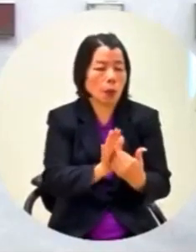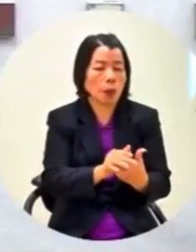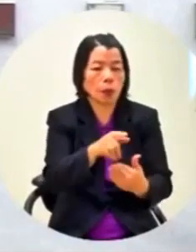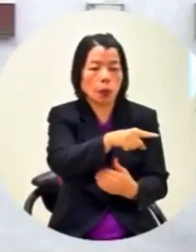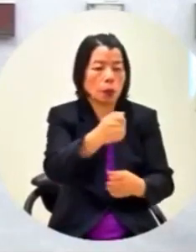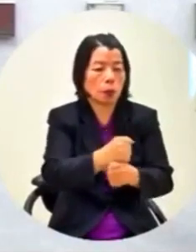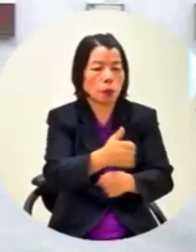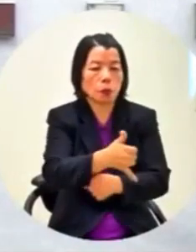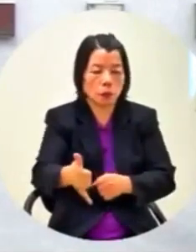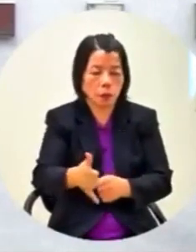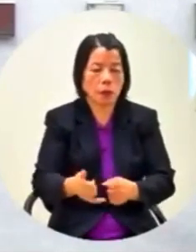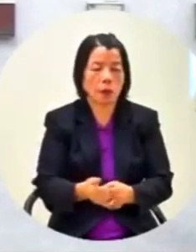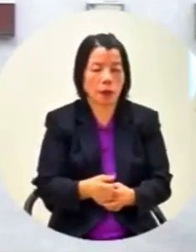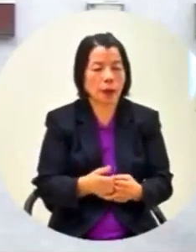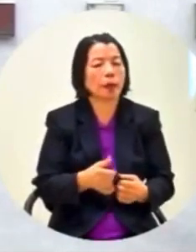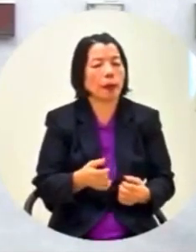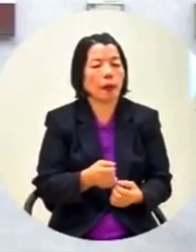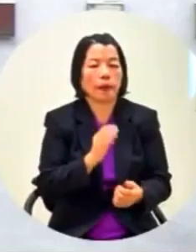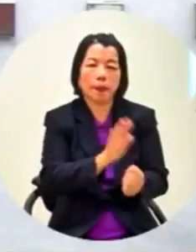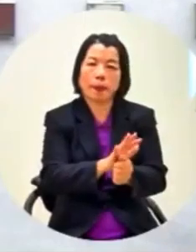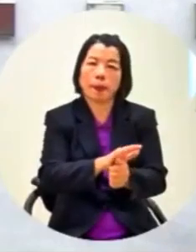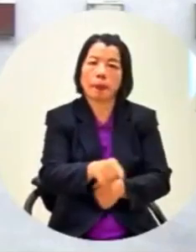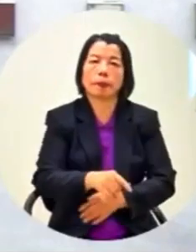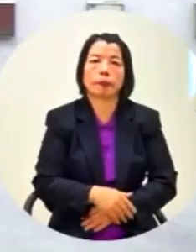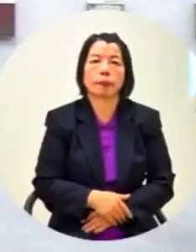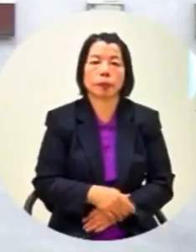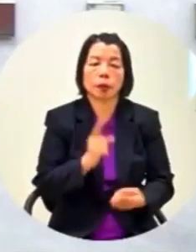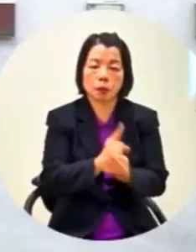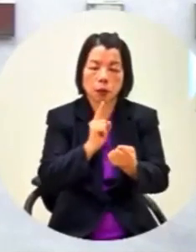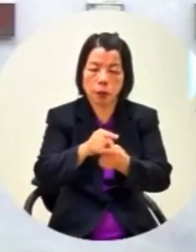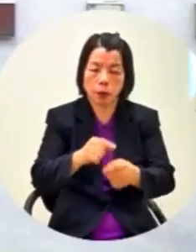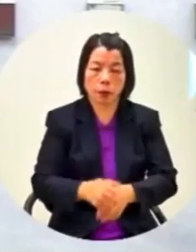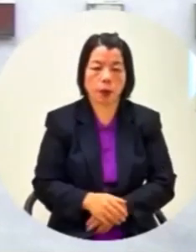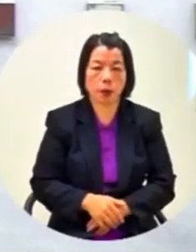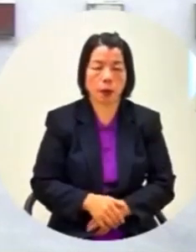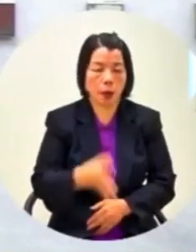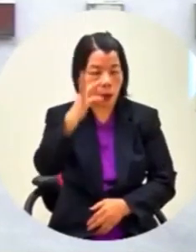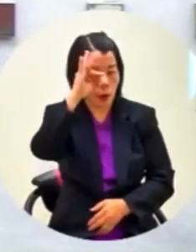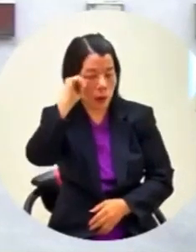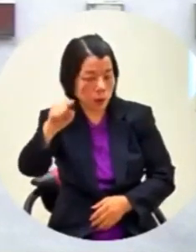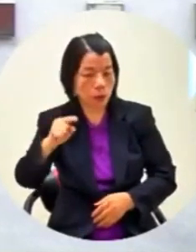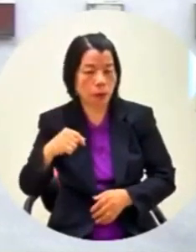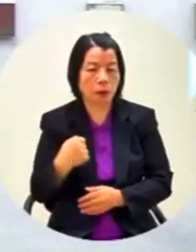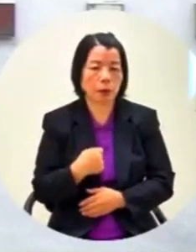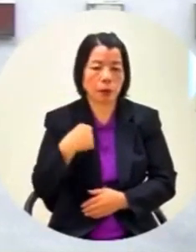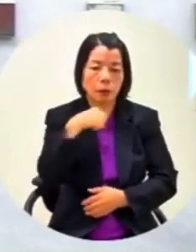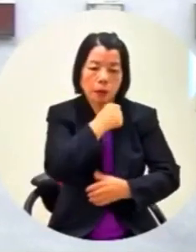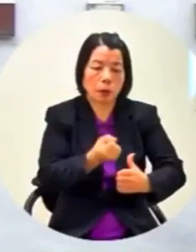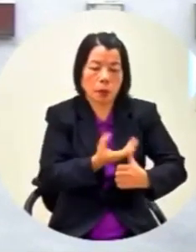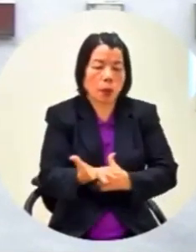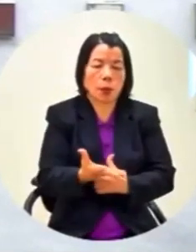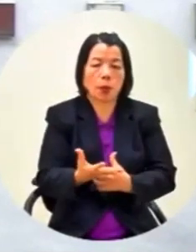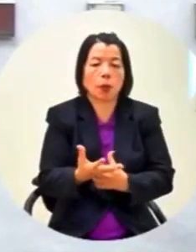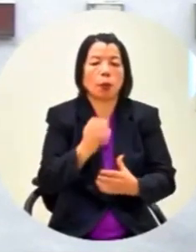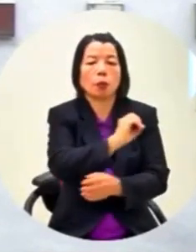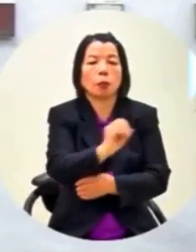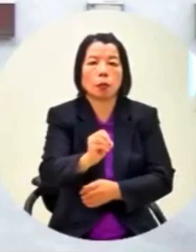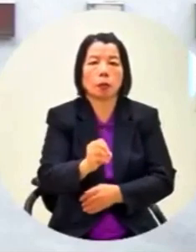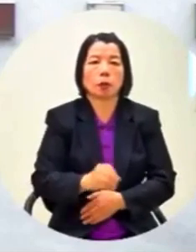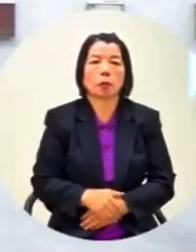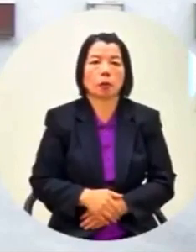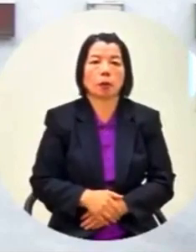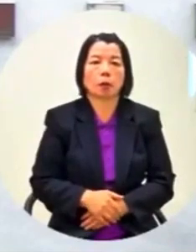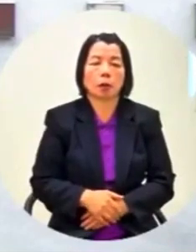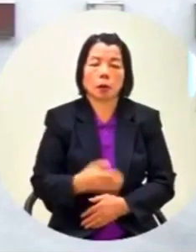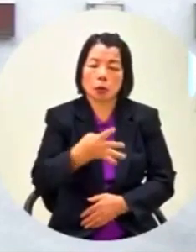然目前已经连续多日零本土感染，但是本市本土确诊虽然维